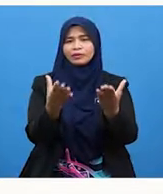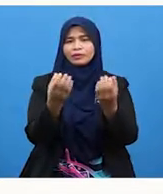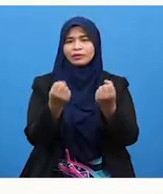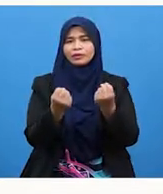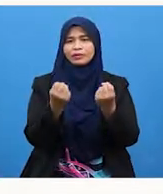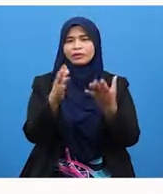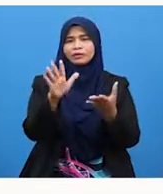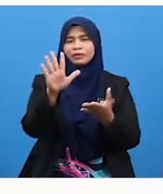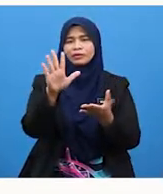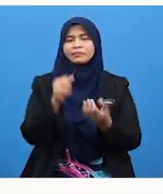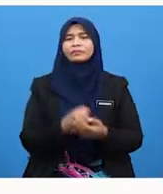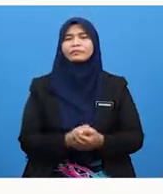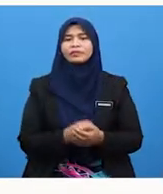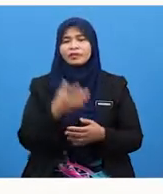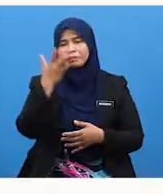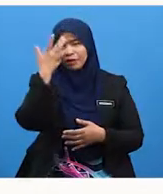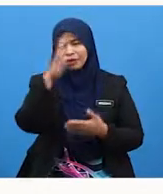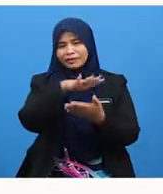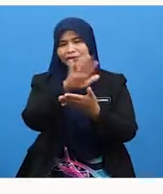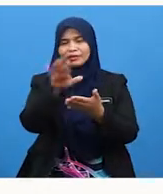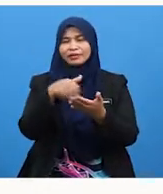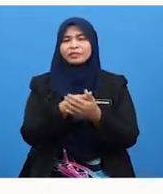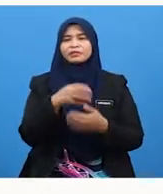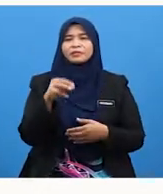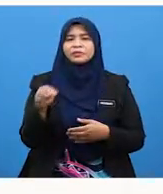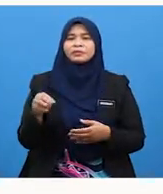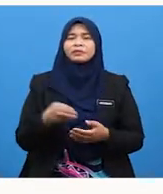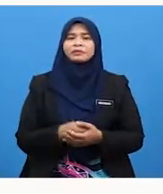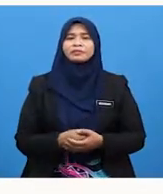1, 2, 3, 4, 5. Pandai semua murid-murid cikgu pada hari ini.